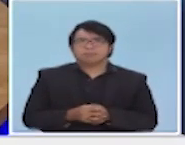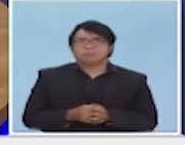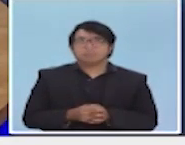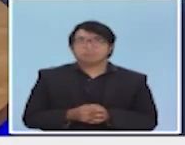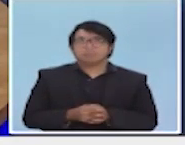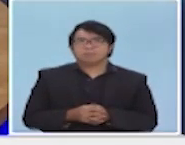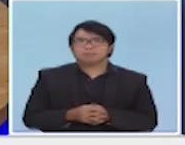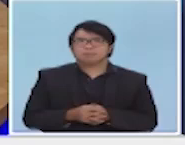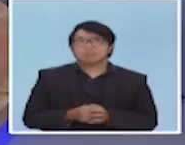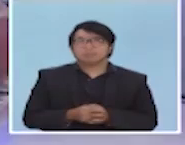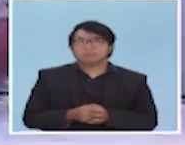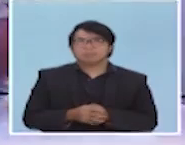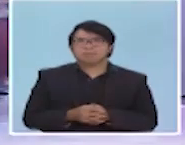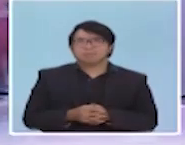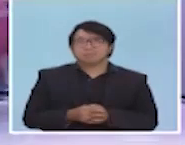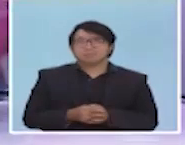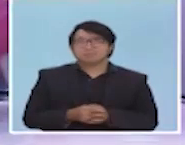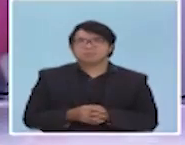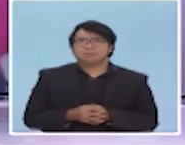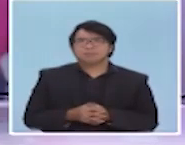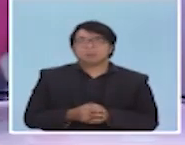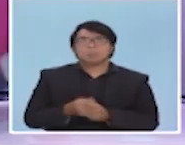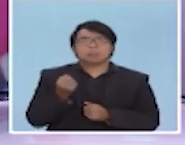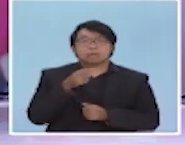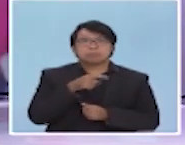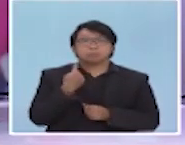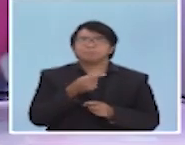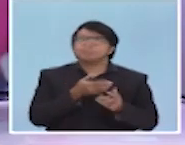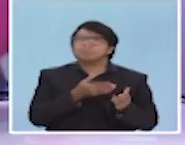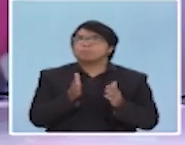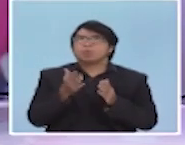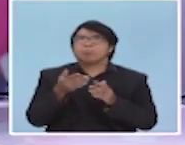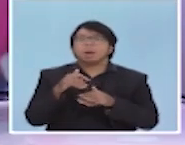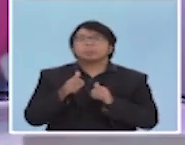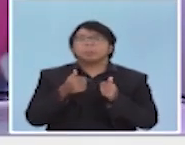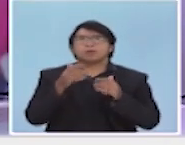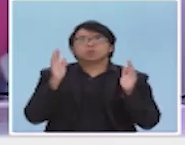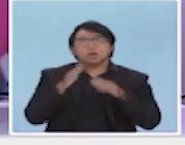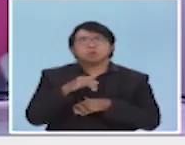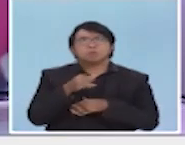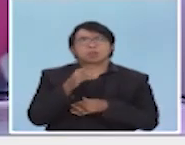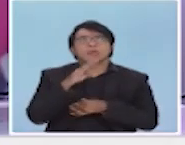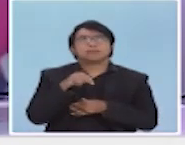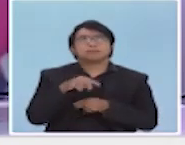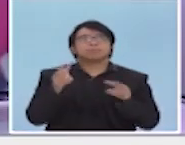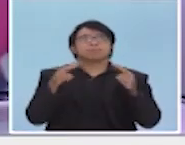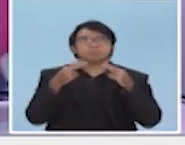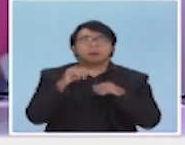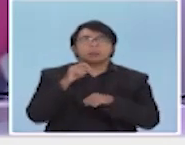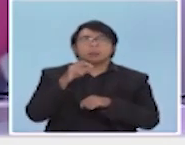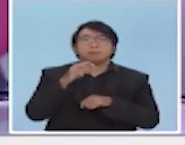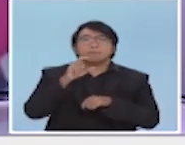kembali bertugas rekan-rekan. Pemirsa, dari pasar kita beralih ke persiapan sholat Jumat hari ini. Masjid Sunda Kelapa Menteng,